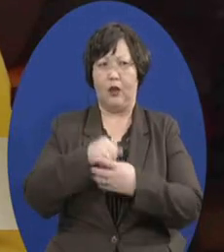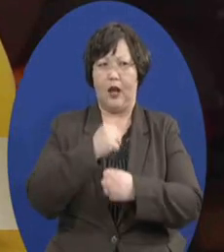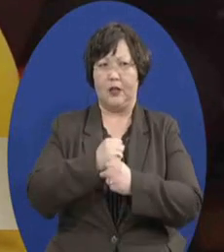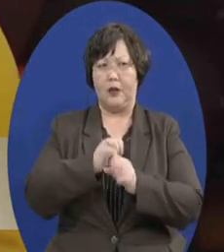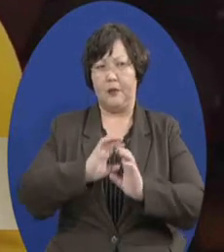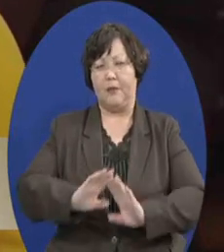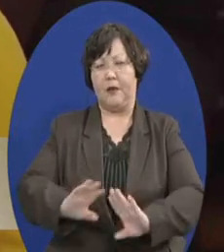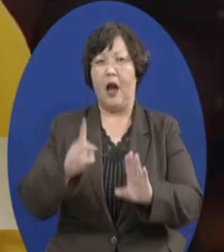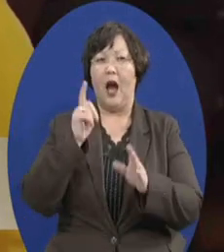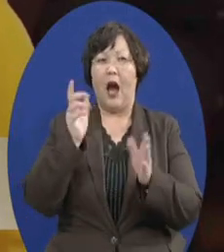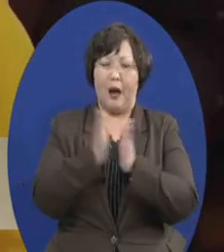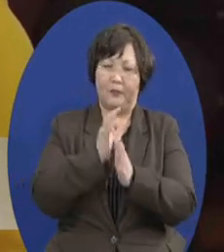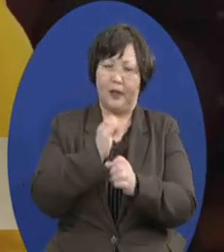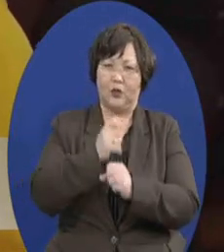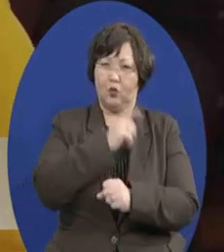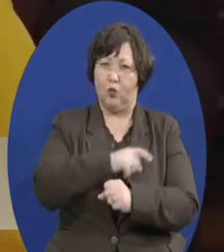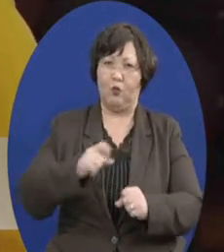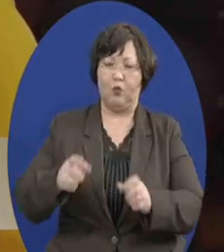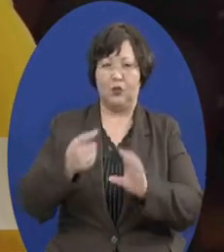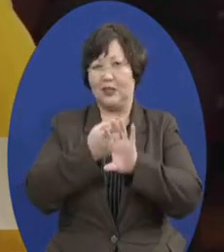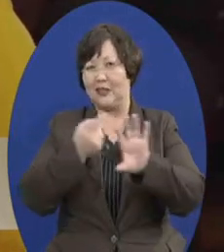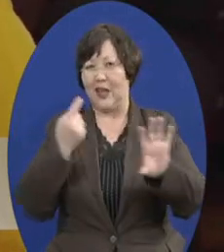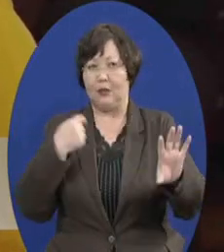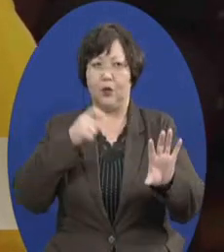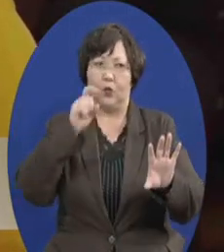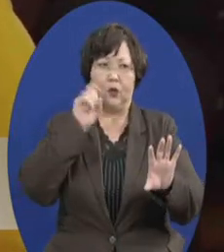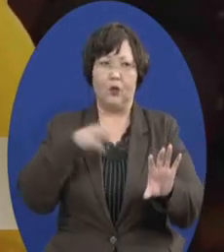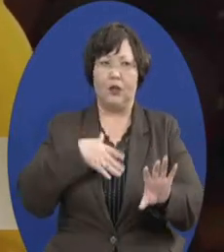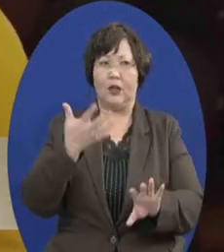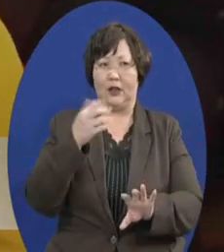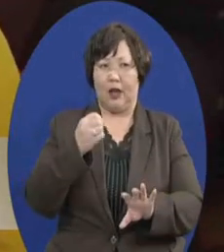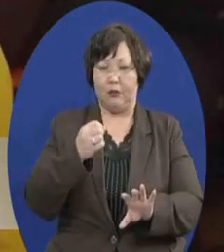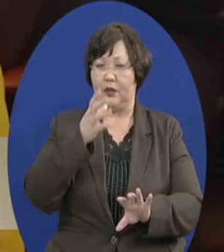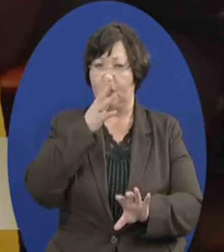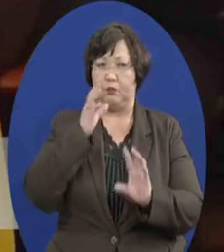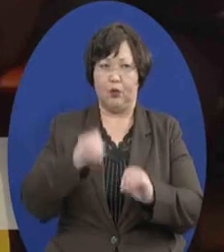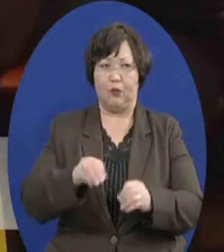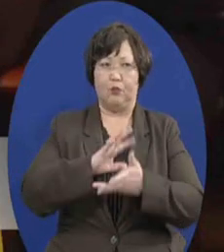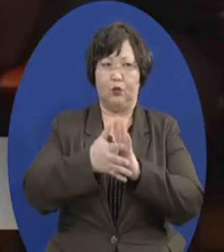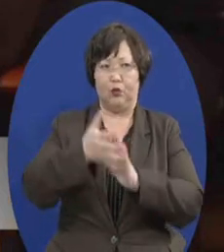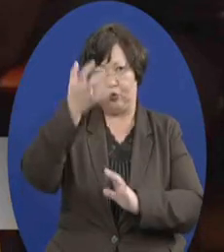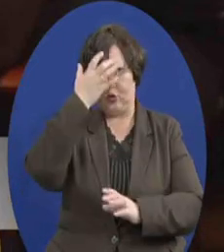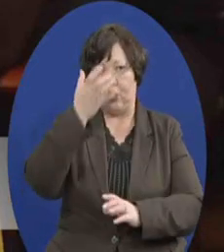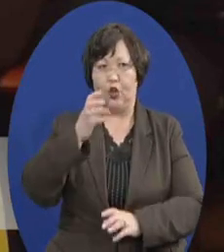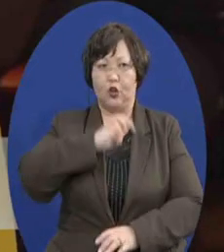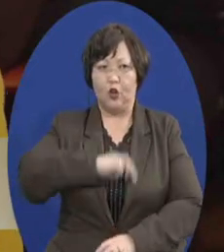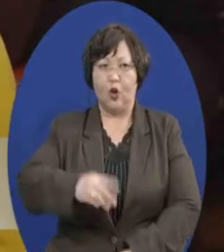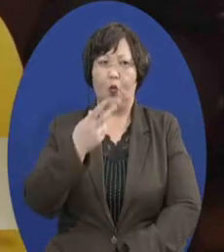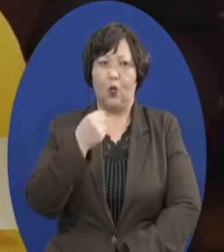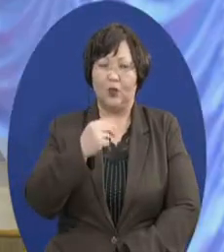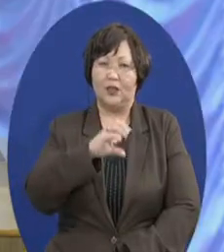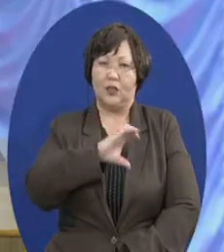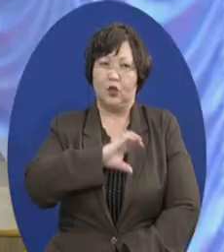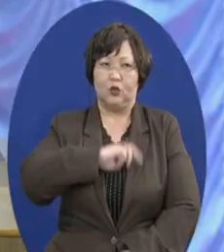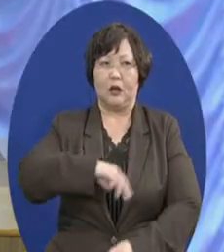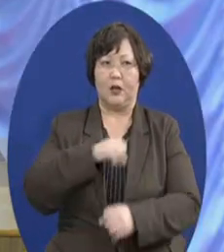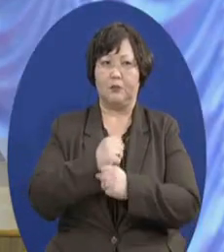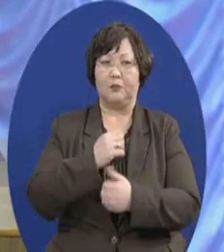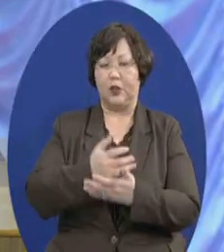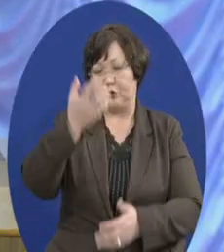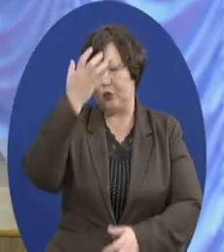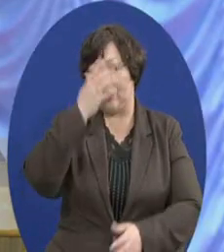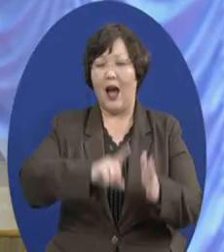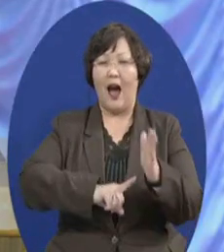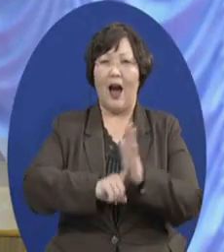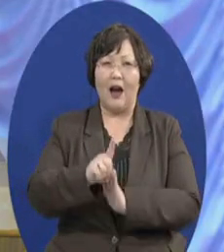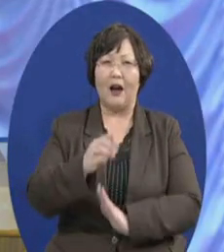хамт олосоо салмааргүй байна. Би хичнээн 50 гарсан ч гэсэн би төрдөө үнэн зүтгэж яваа гэж би бодож байгаа. Төрийн одоо анхан